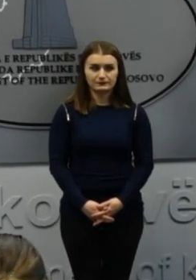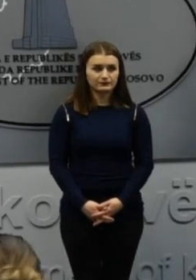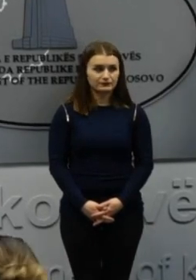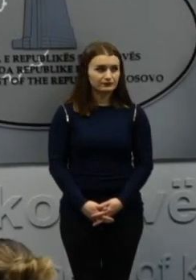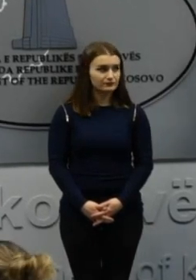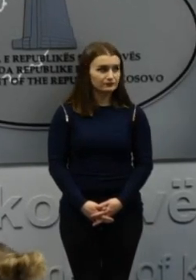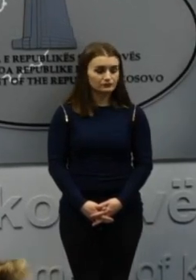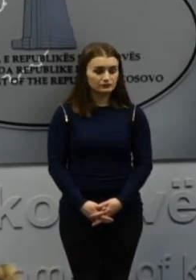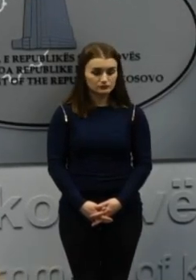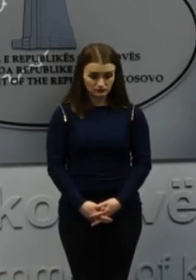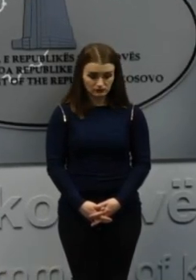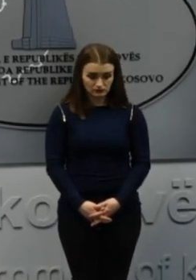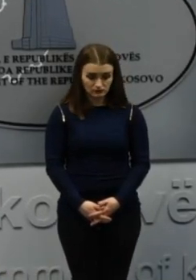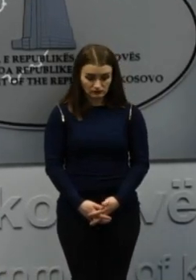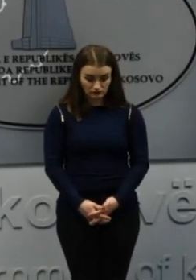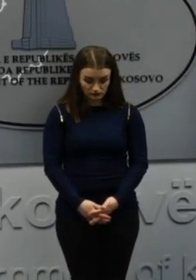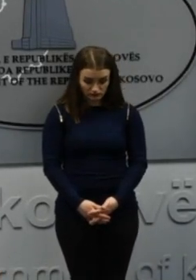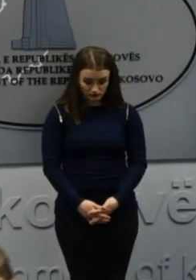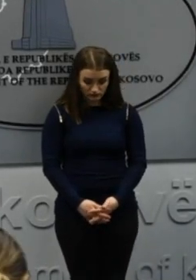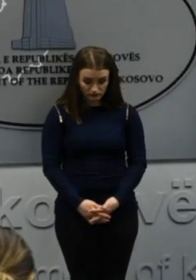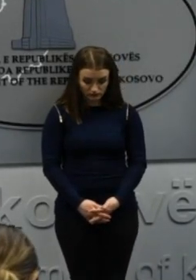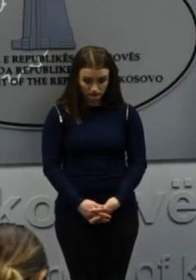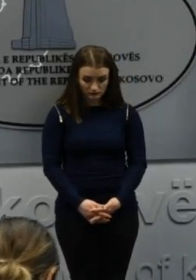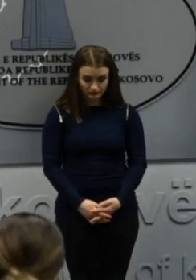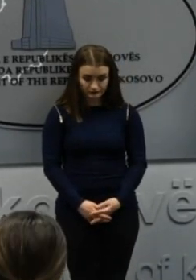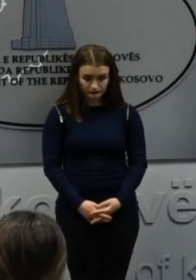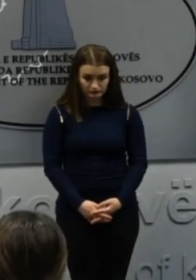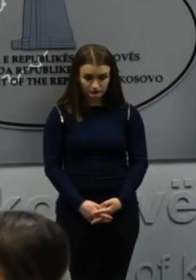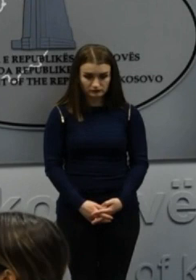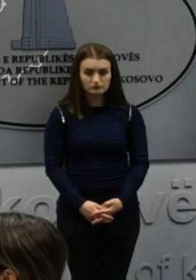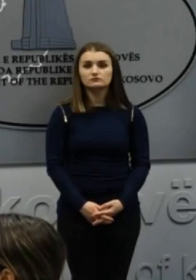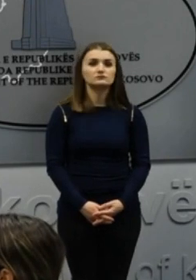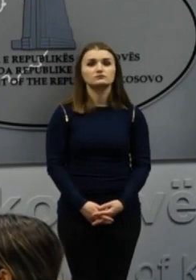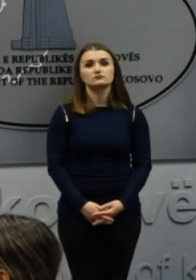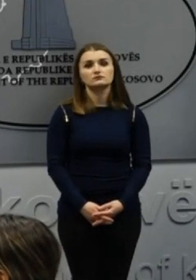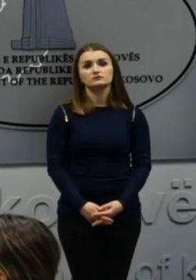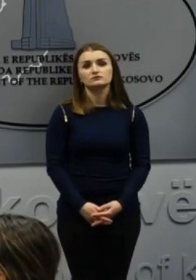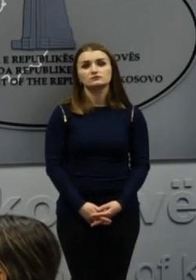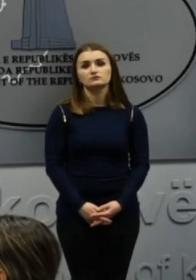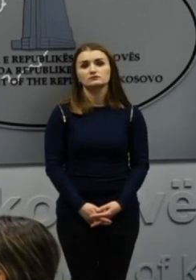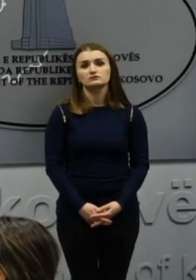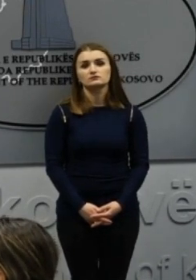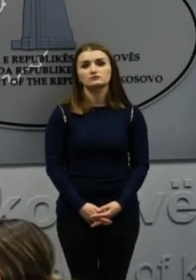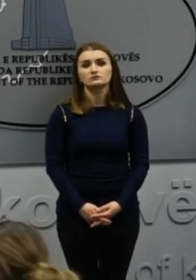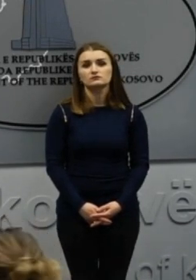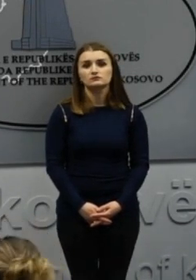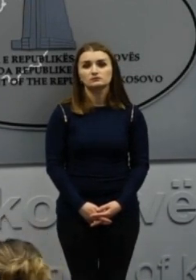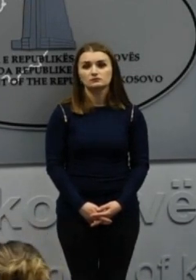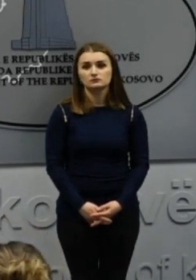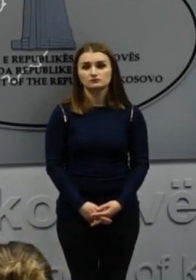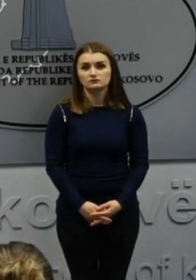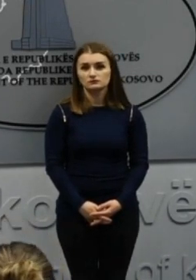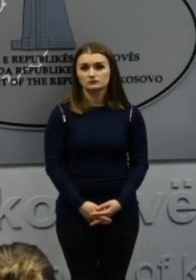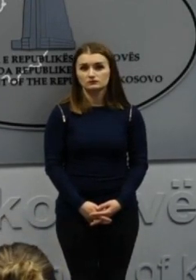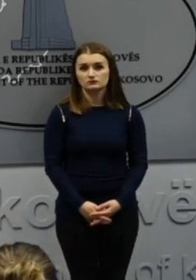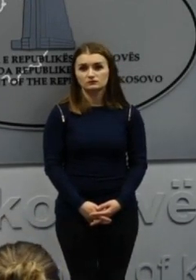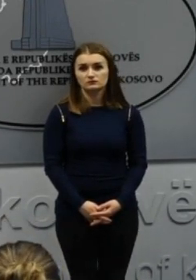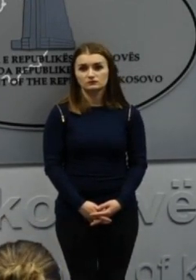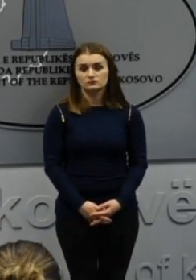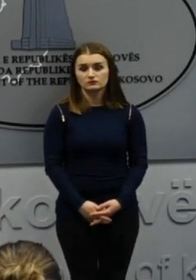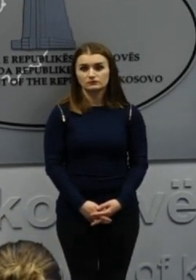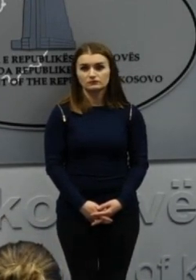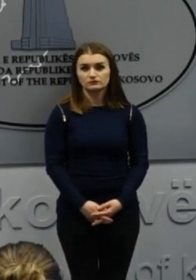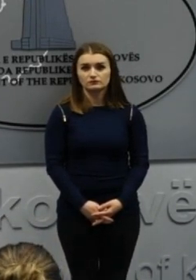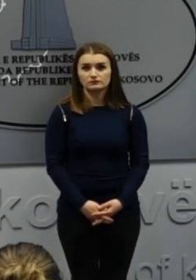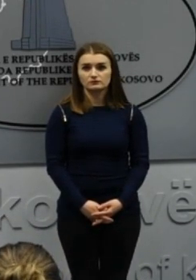oprema, iskakanje tih blokova, kako vi to kažete stručno, ili pad blokova, šta